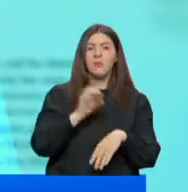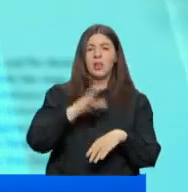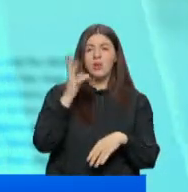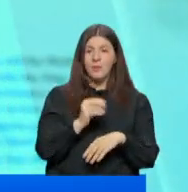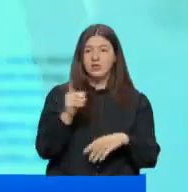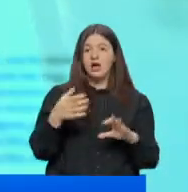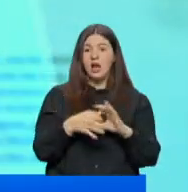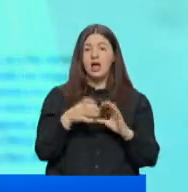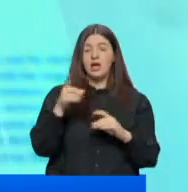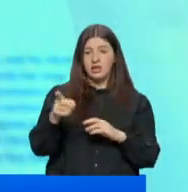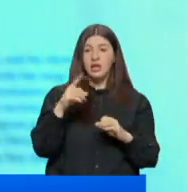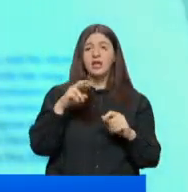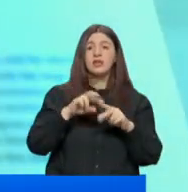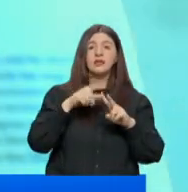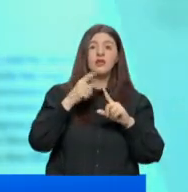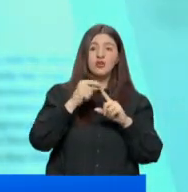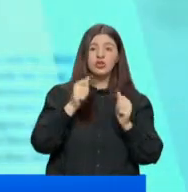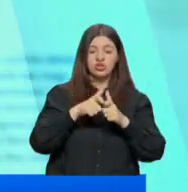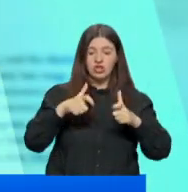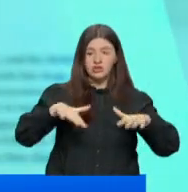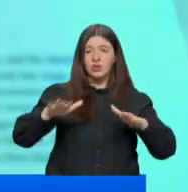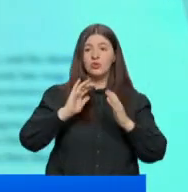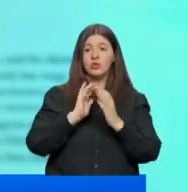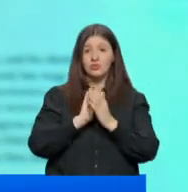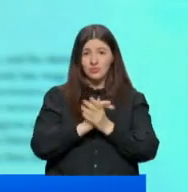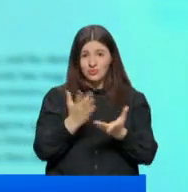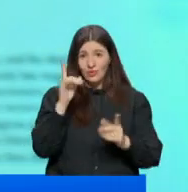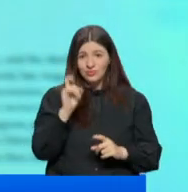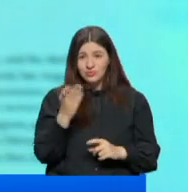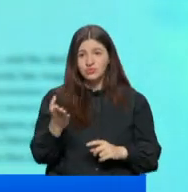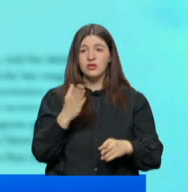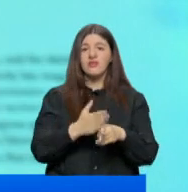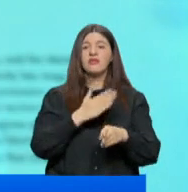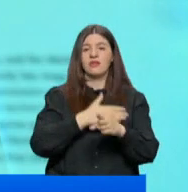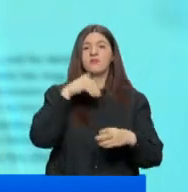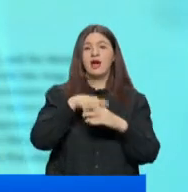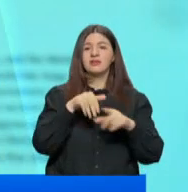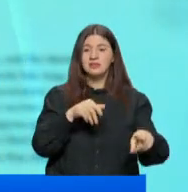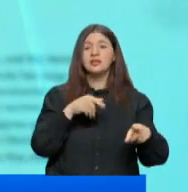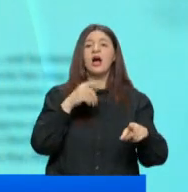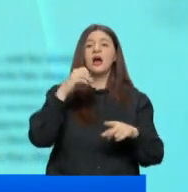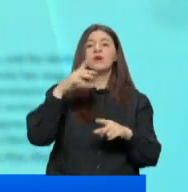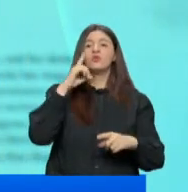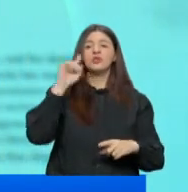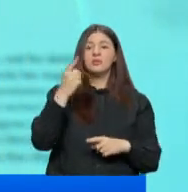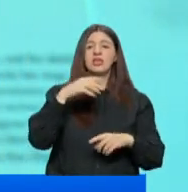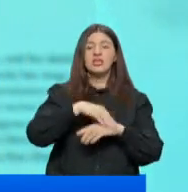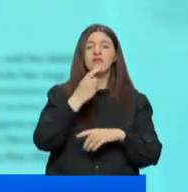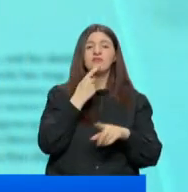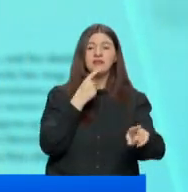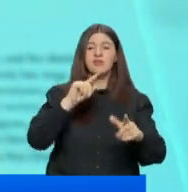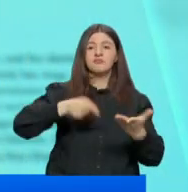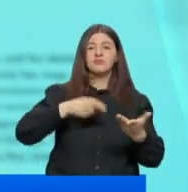ilgili. NATO'nun genişlemesini mi kutluyorsunuz? Vatan Partisi, AK Parti hükümetinin İsveç ve Finlandiya